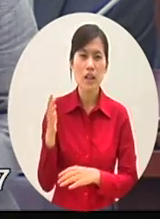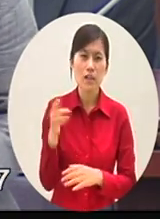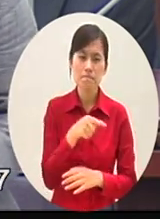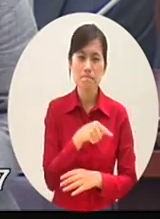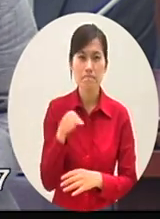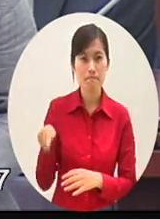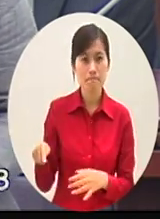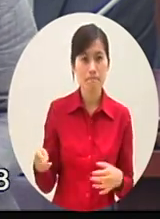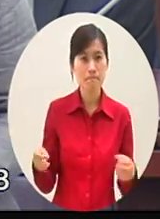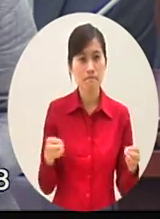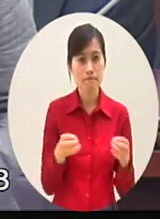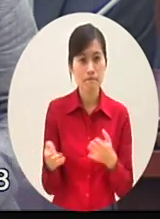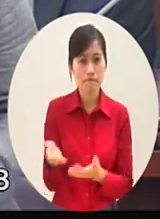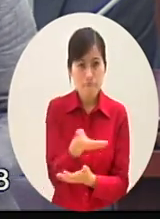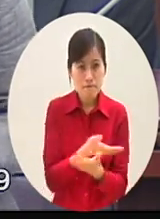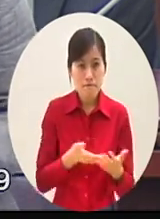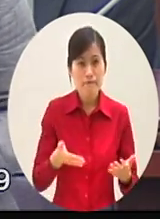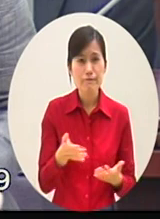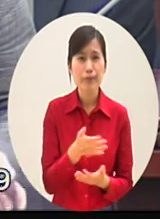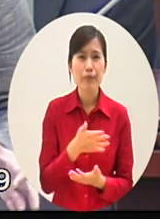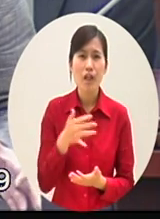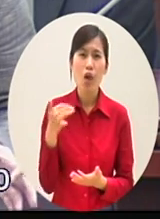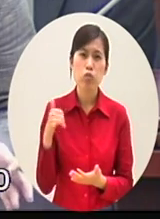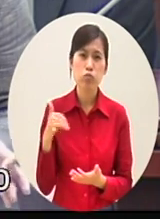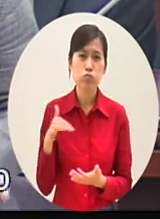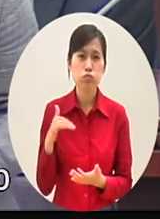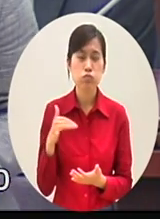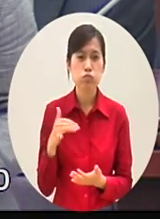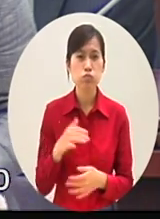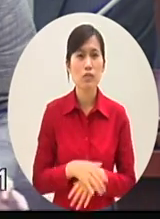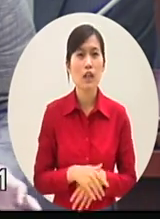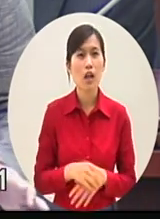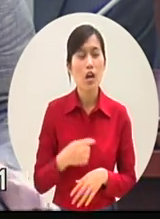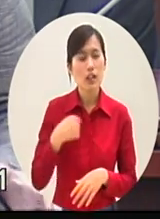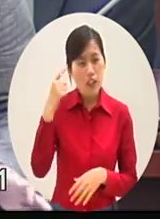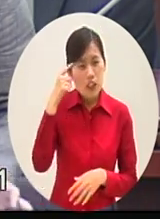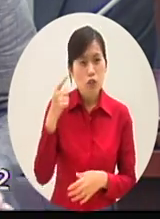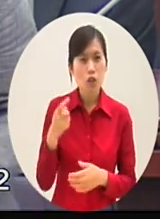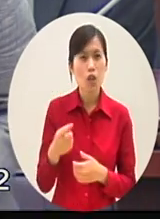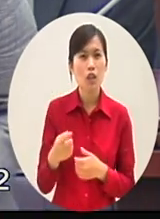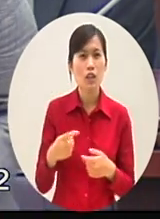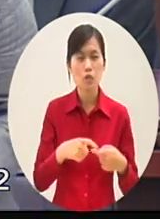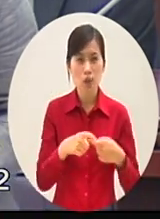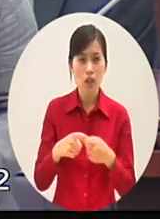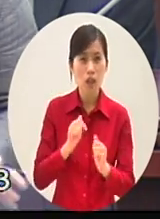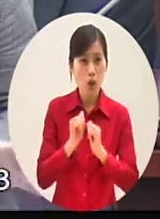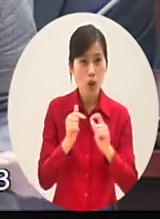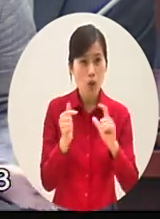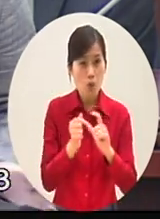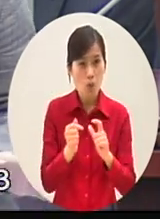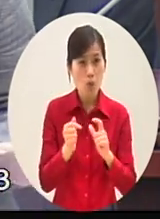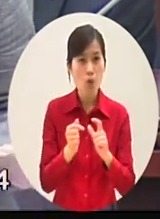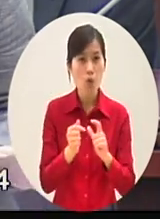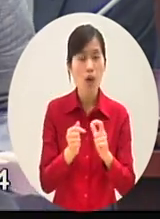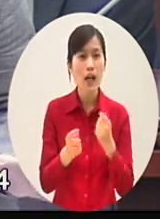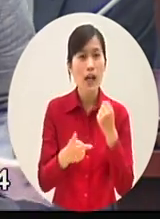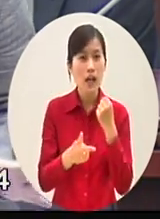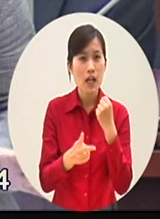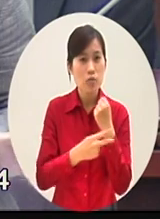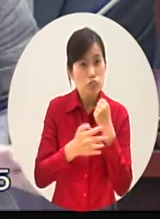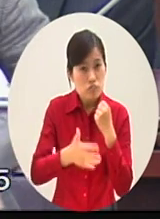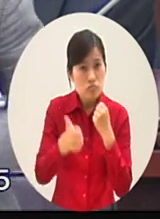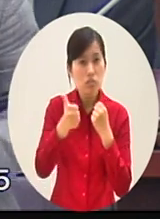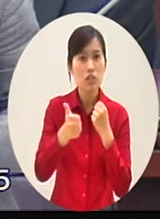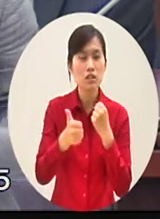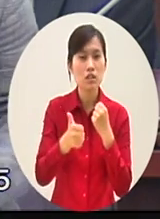如果林议员可以结合附近很多我们的包括里长也好或是社区发展协会就是里面我们的社区的